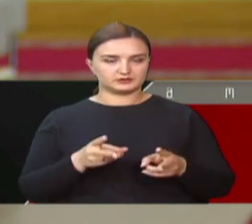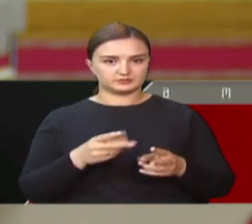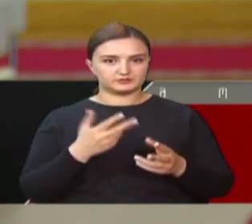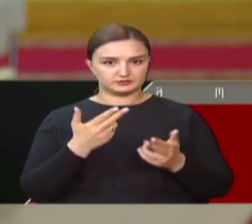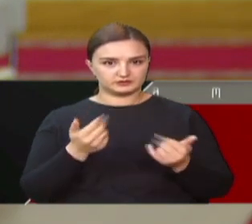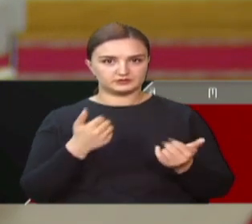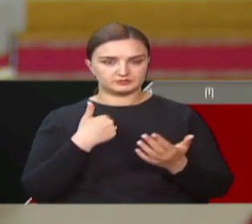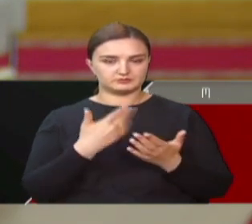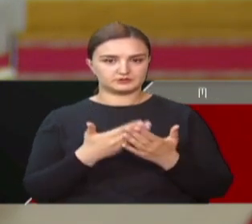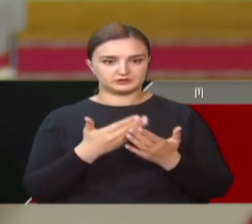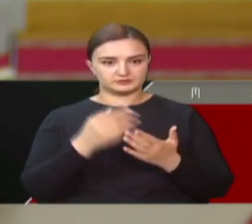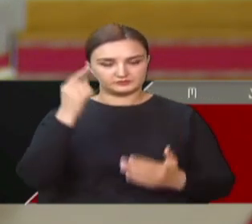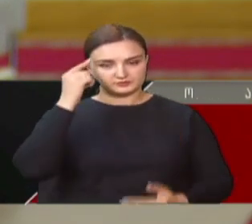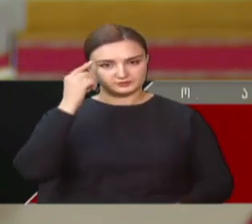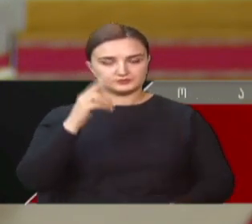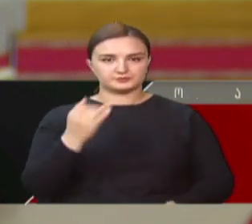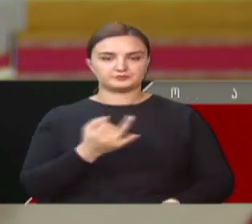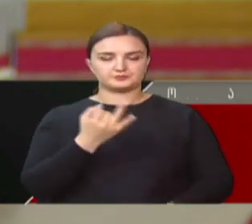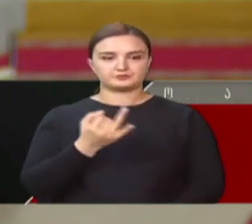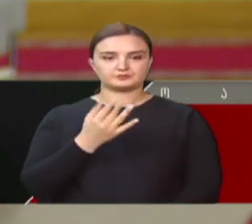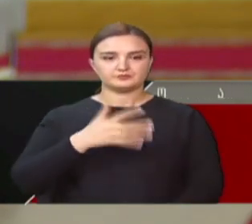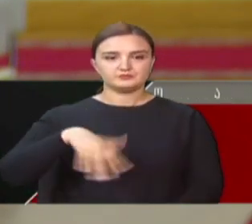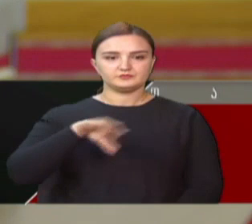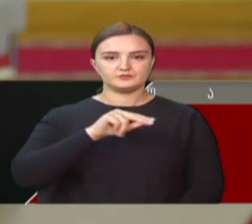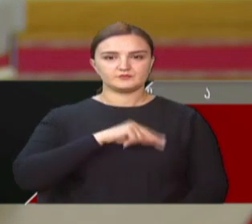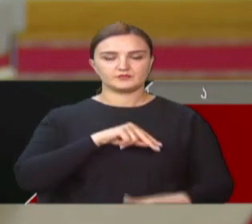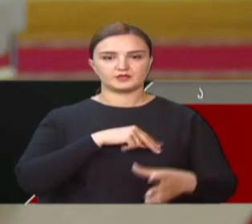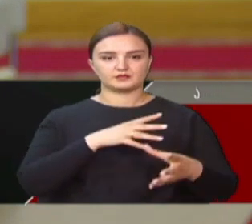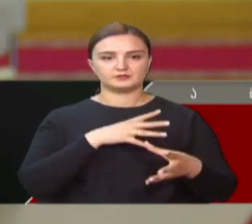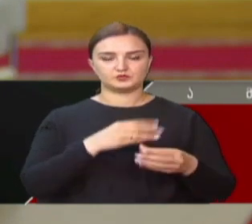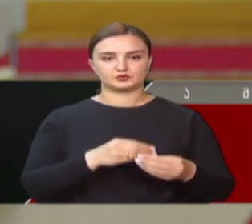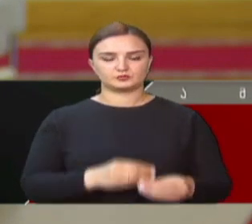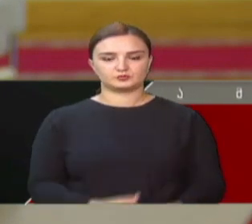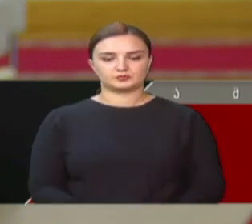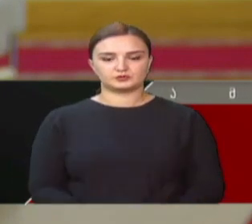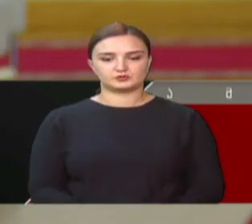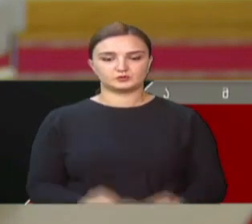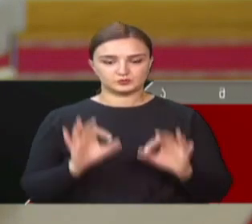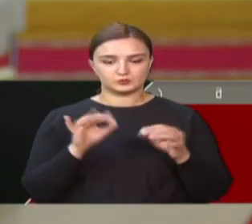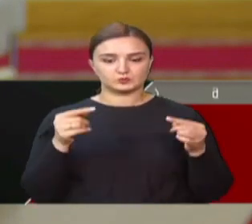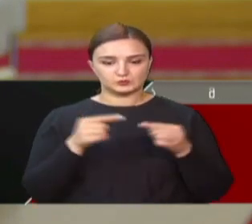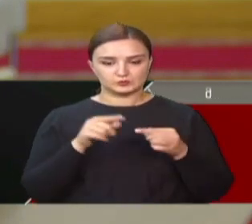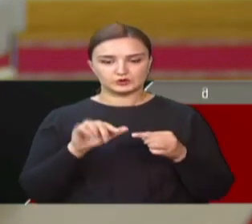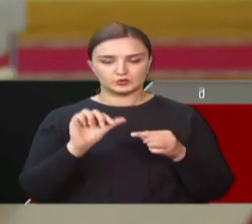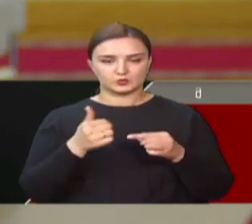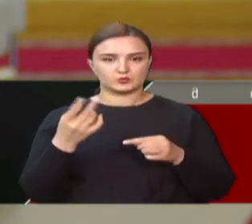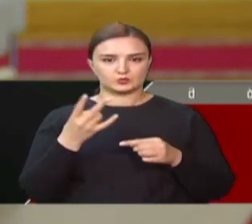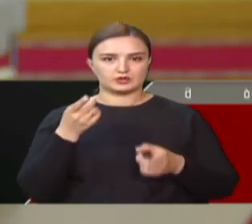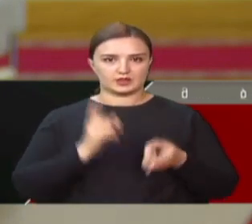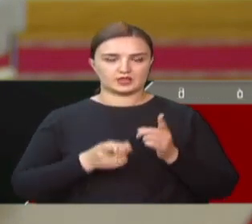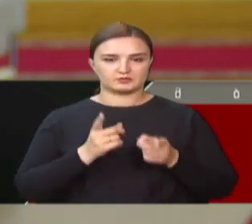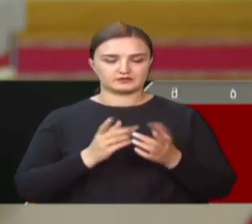მაგალითად ფიქრობ და მაინტერესებს ყველასთან თანამშრომლობა ზუსტად იმ კონტექსტში, როგორ აიწყოს